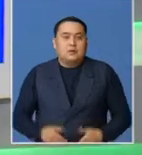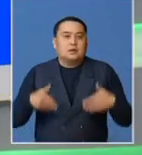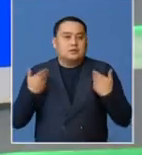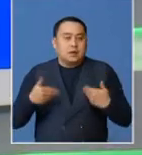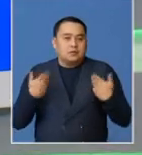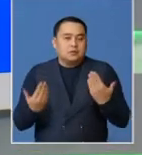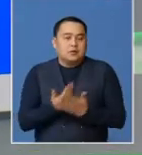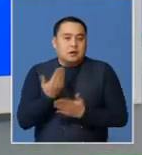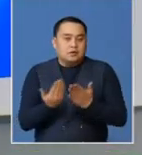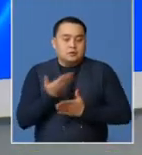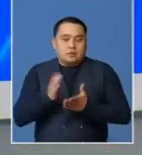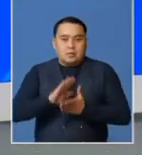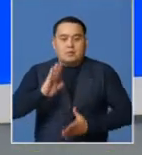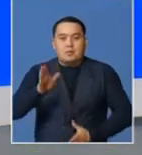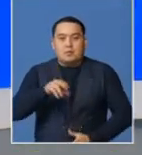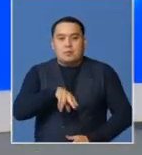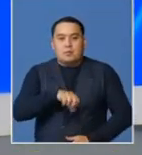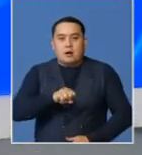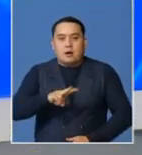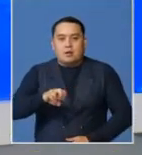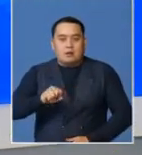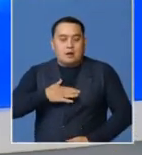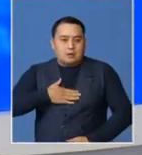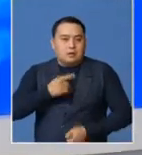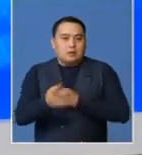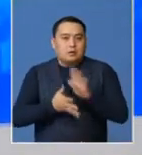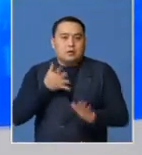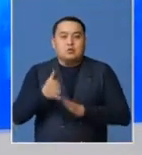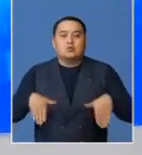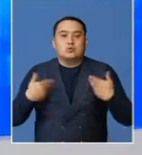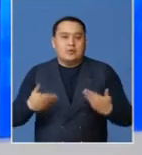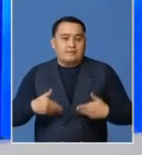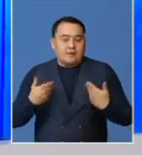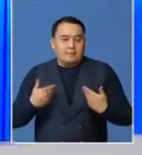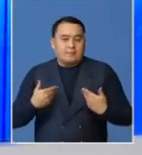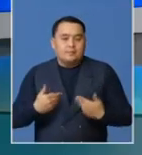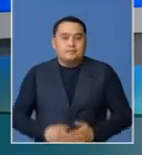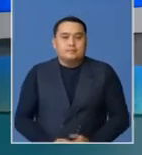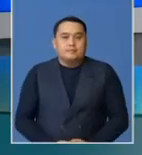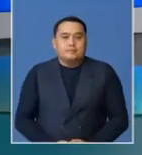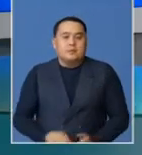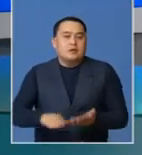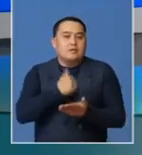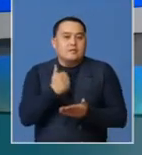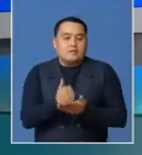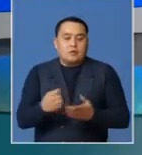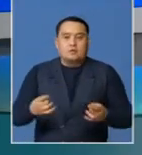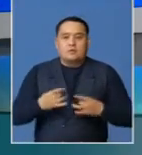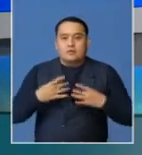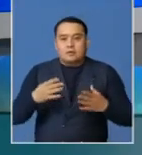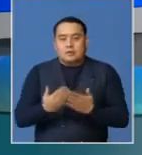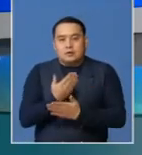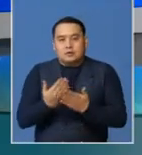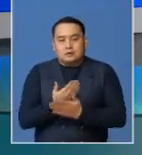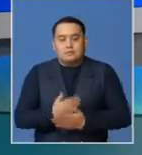Здравствуйте, на телеканале ЖТСУ Новости. С вами Панау Исимбекова. Сурдоперевод Марата Жумабекова. В начале выпуска коротко